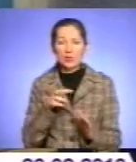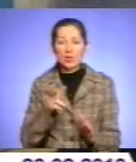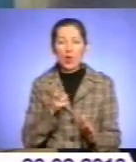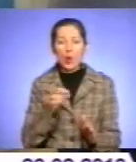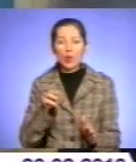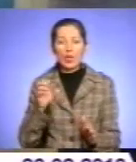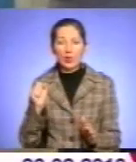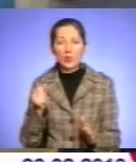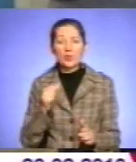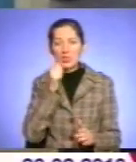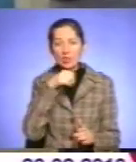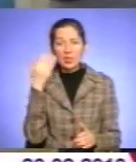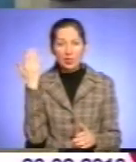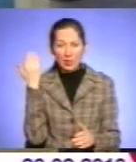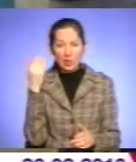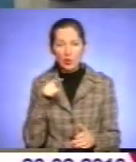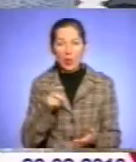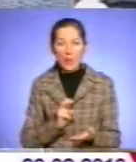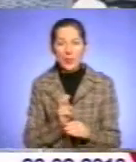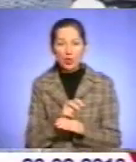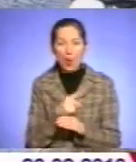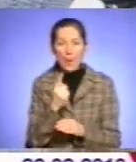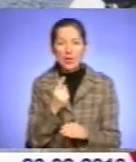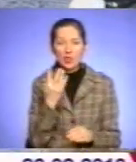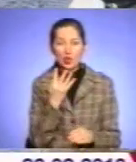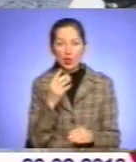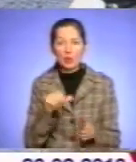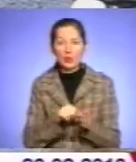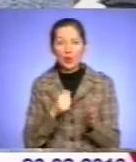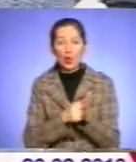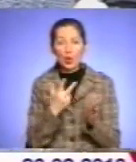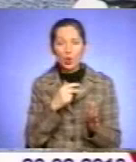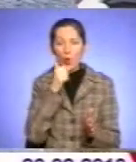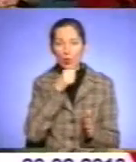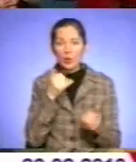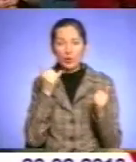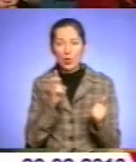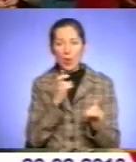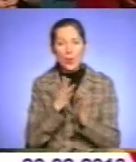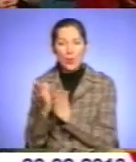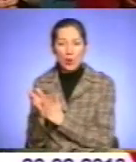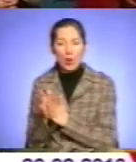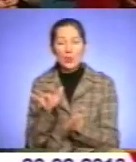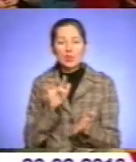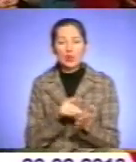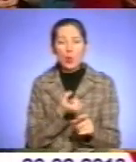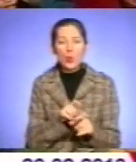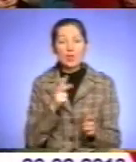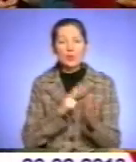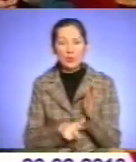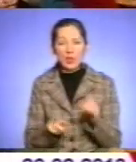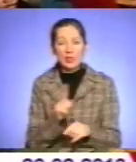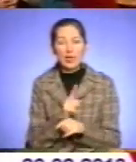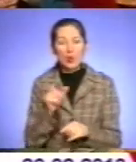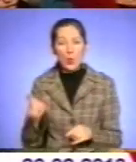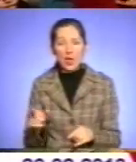рік тому сюди прийшло перших 4 відвідувачі до 3 років. Сьогодні у бібліомістечку їх понад 80.